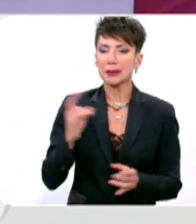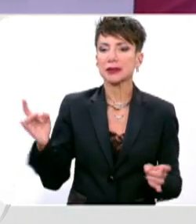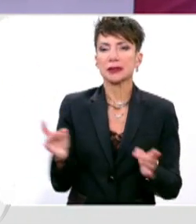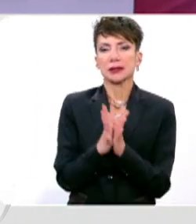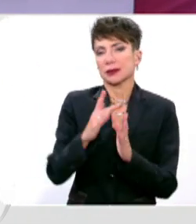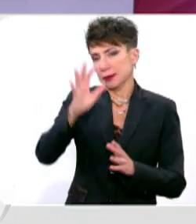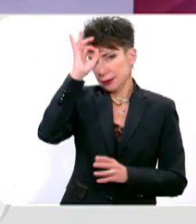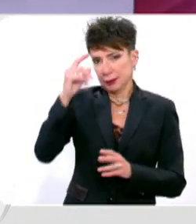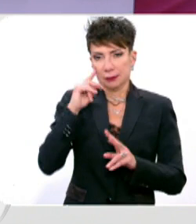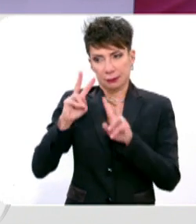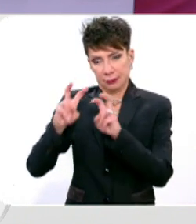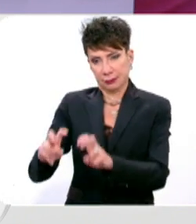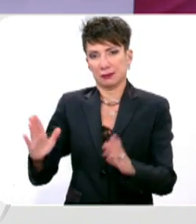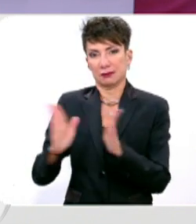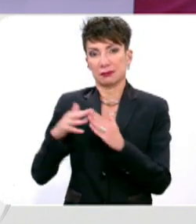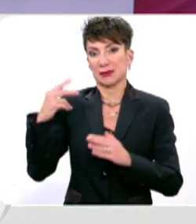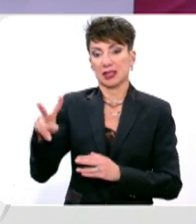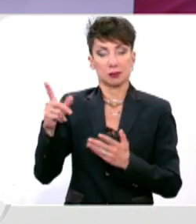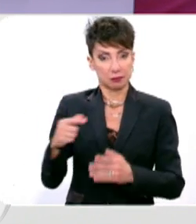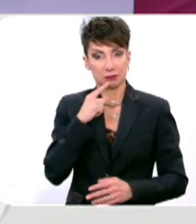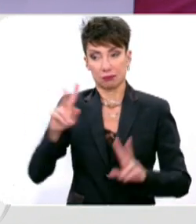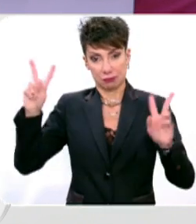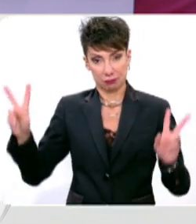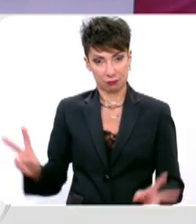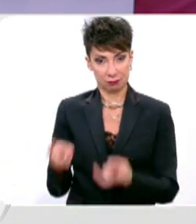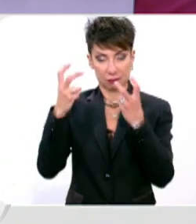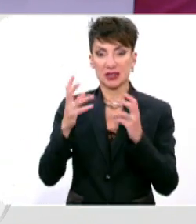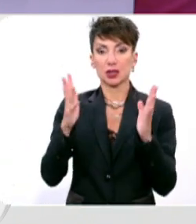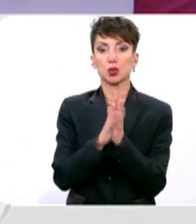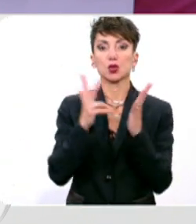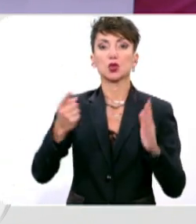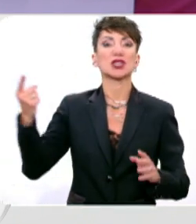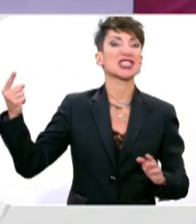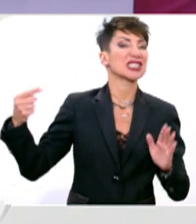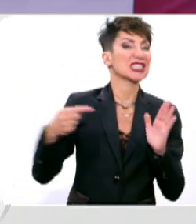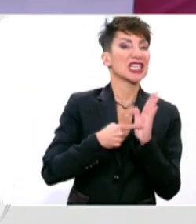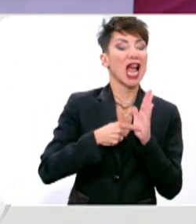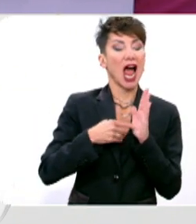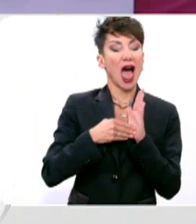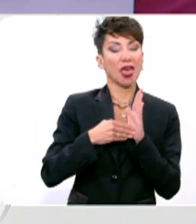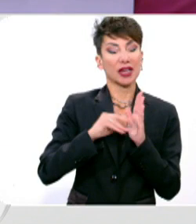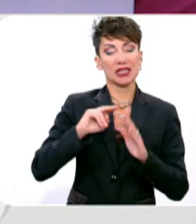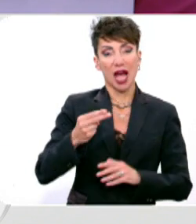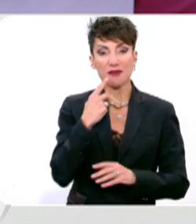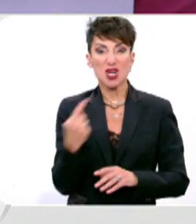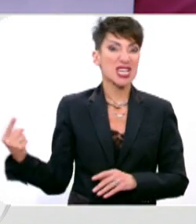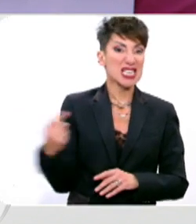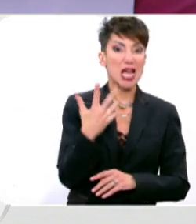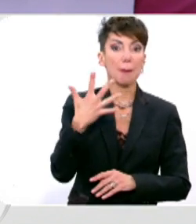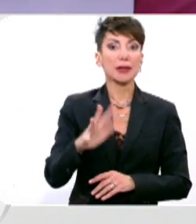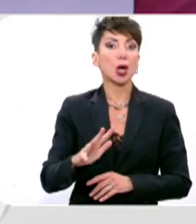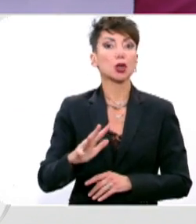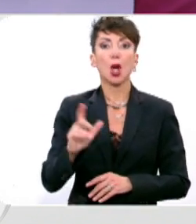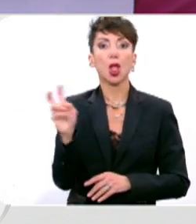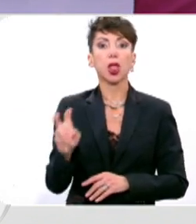έρευνα στο σπίτι του, εκτός από το χρηματικό ποσό των 18.000 ευρώ και των 1.500 δολαρίων που βρήκαν, εντόπισαν και πολλές σφραγίδες